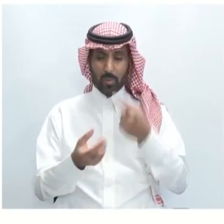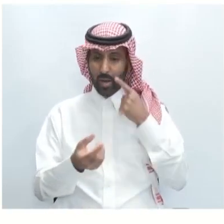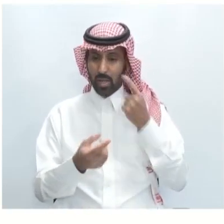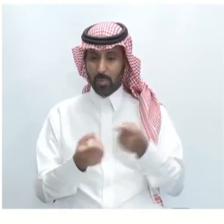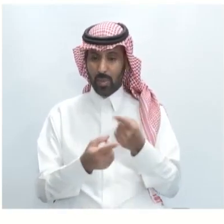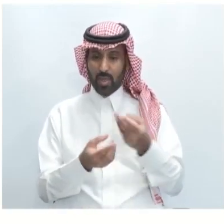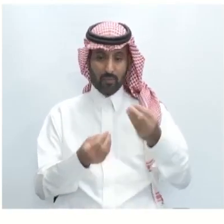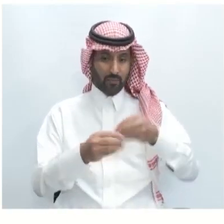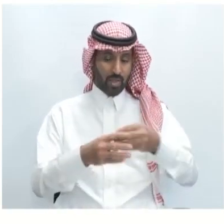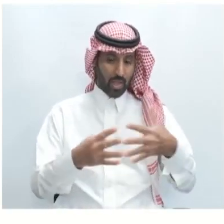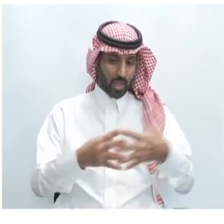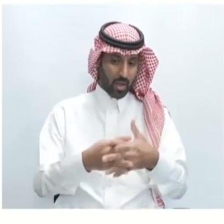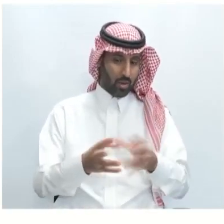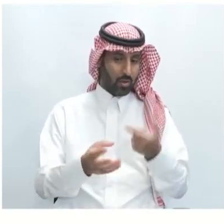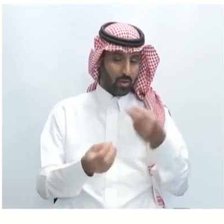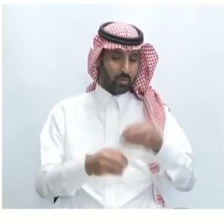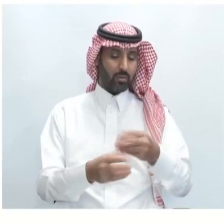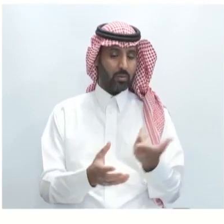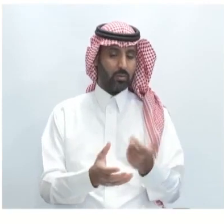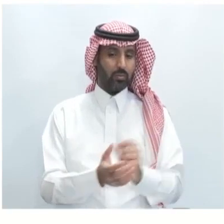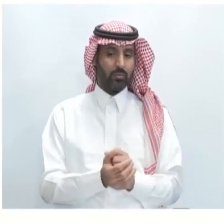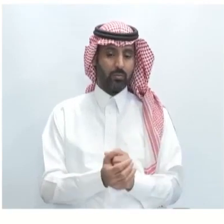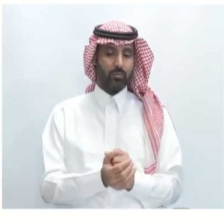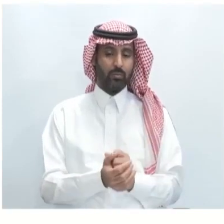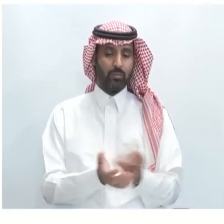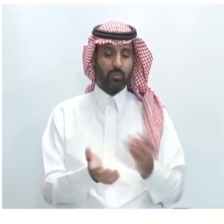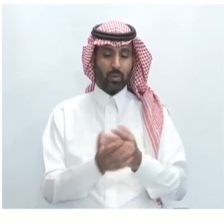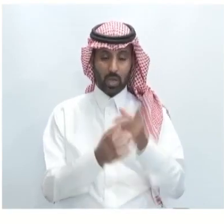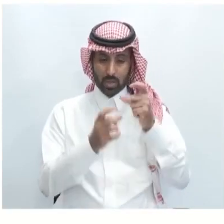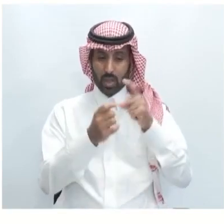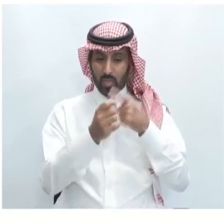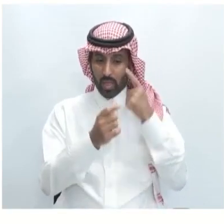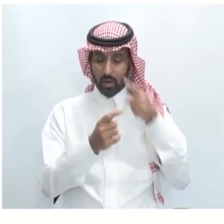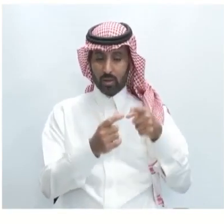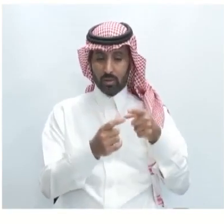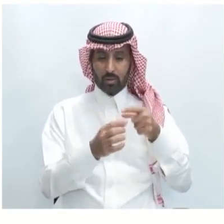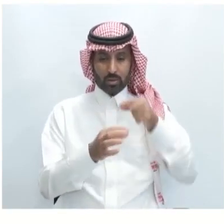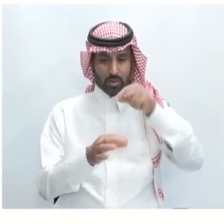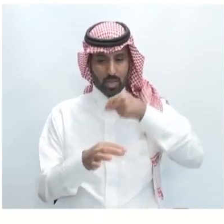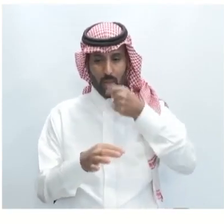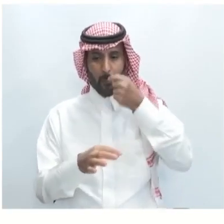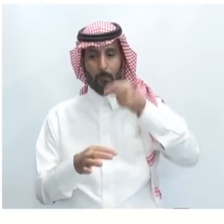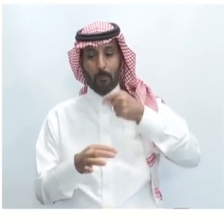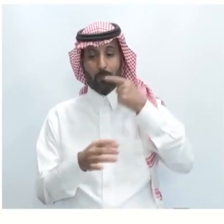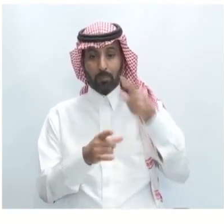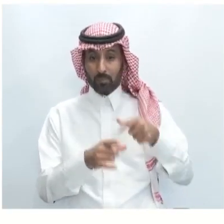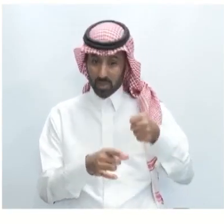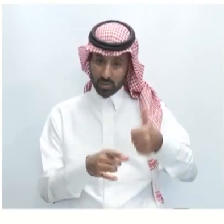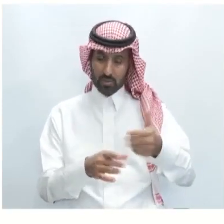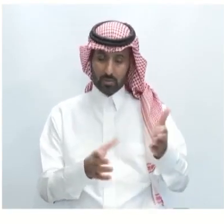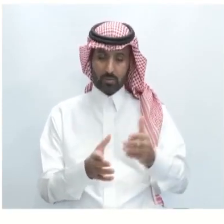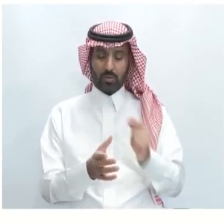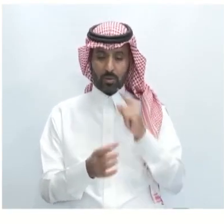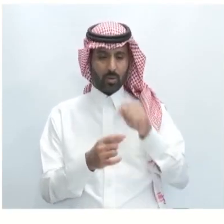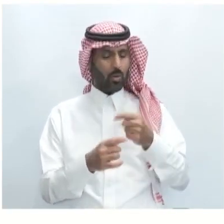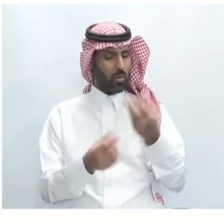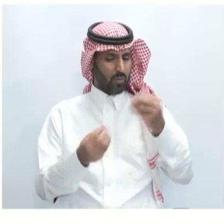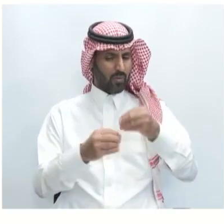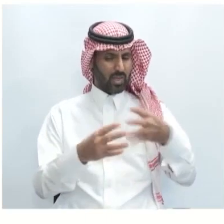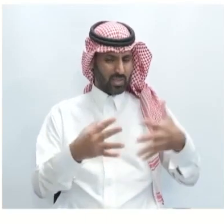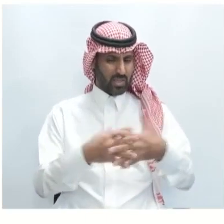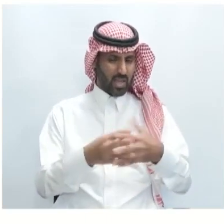المحتوي عليه الصوره الثانيه معكرونه رائع ما هو